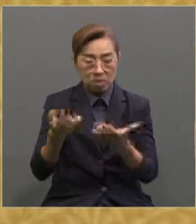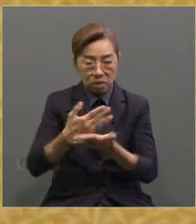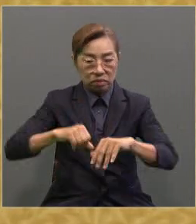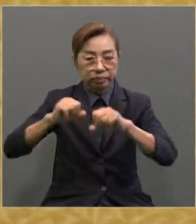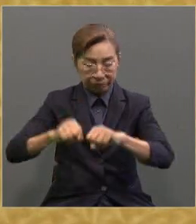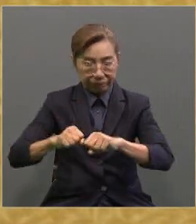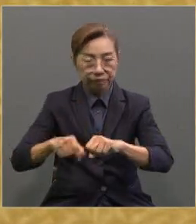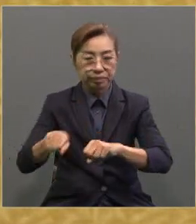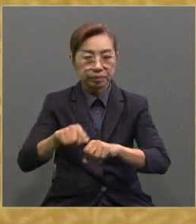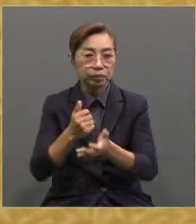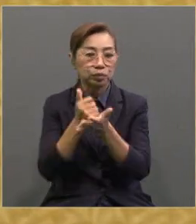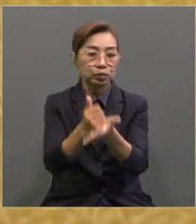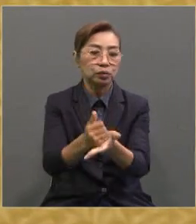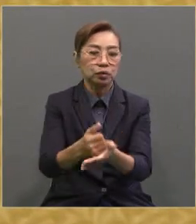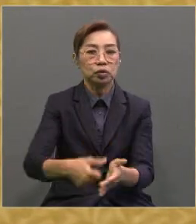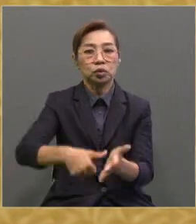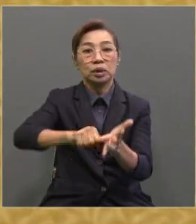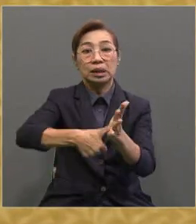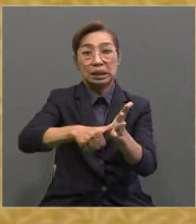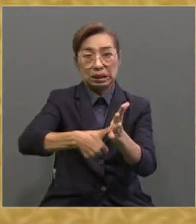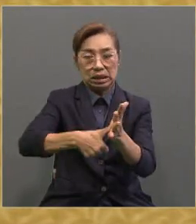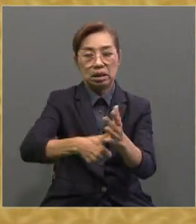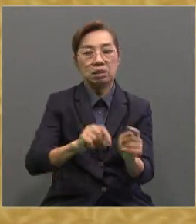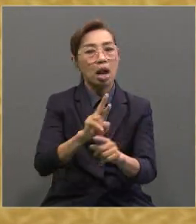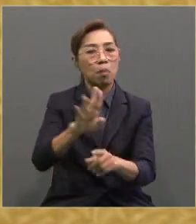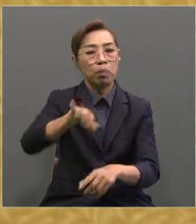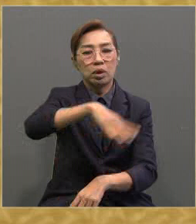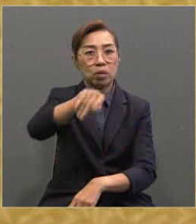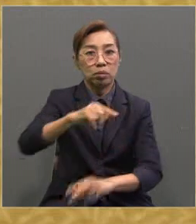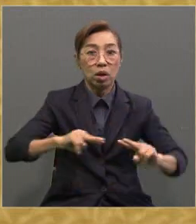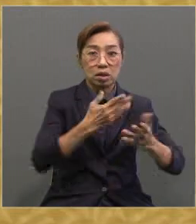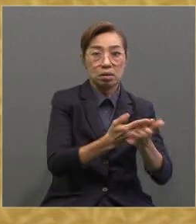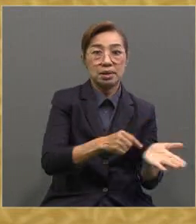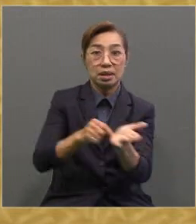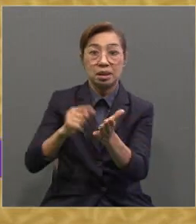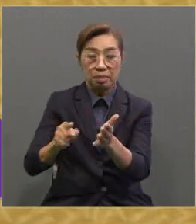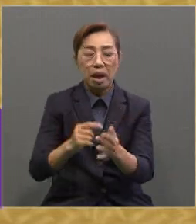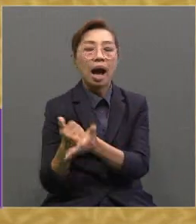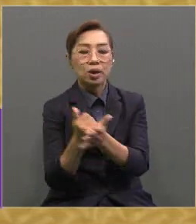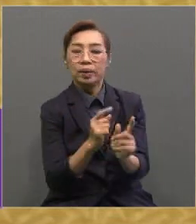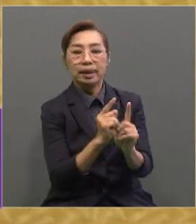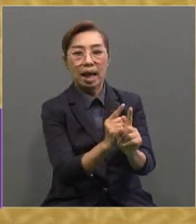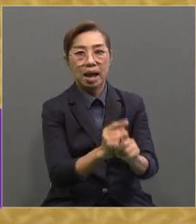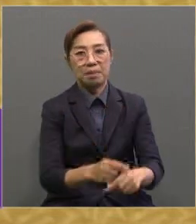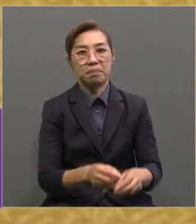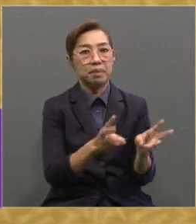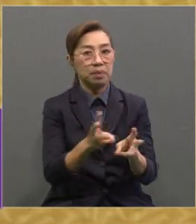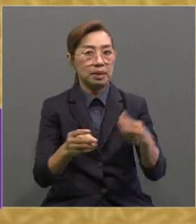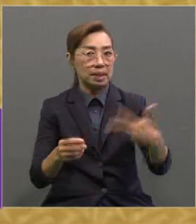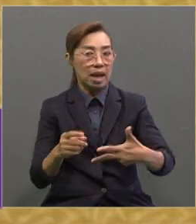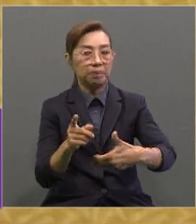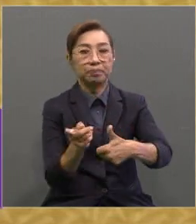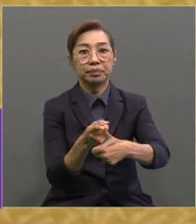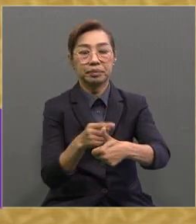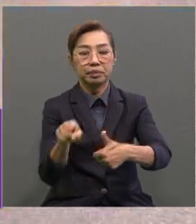มติอนุมัติแนวทางแก้ไขหนี้ทั้งระบบตามที่กระทรวงการคลังเสนอมีอยู่ 3มาตรการด้วยกันค่ะไปดูมาตรการแรกกันก่อน